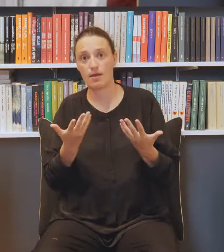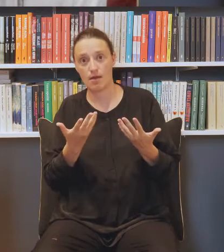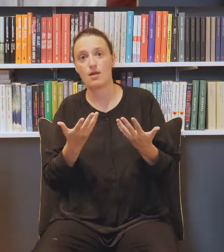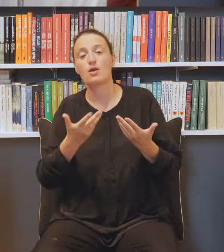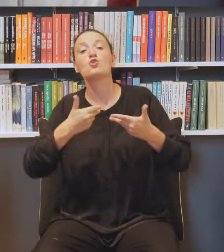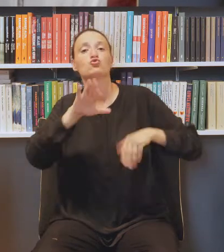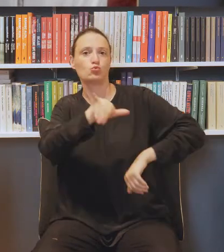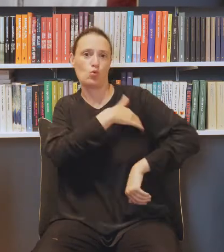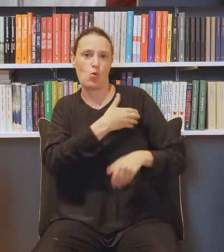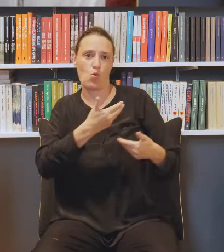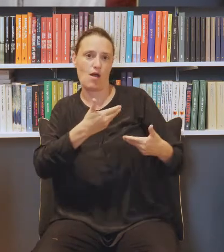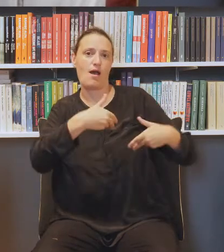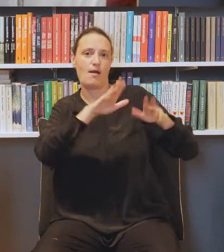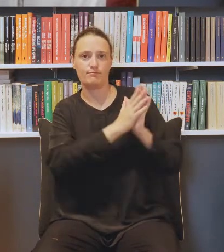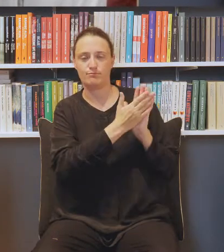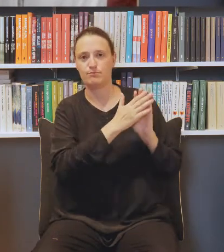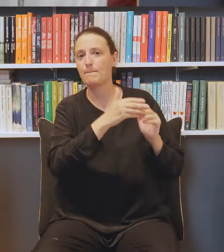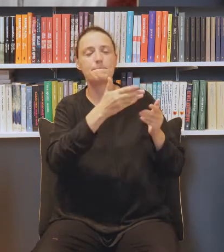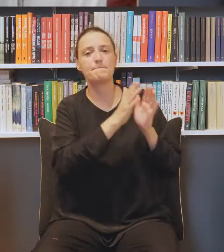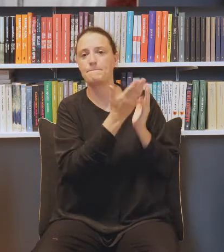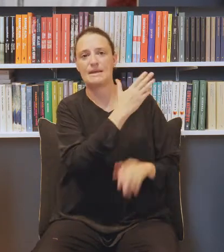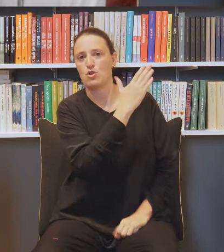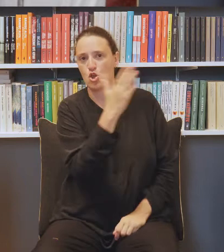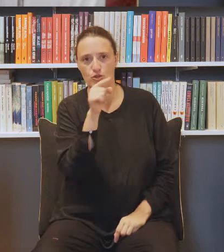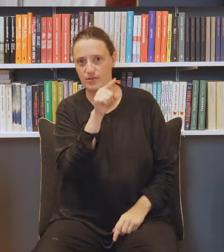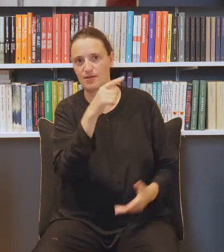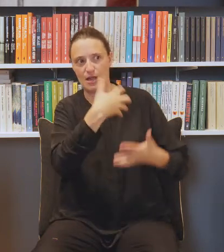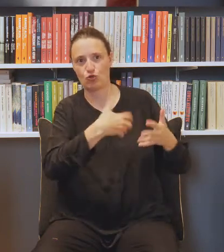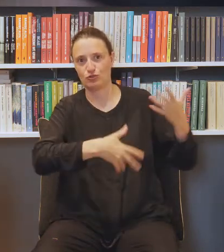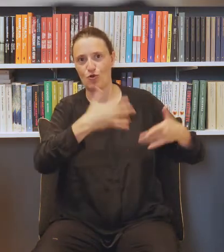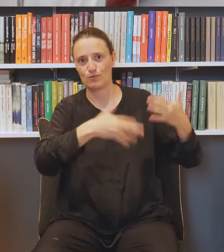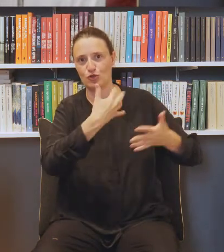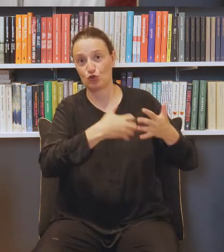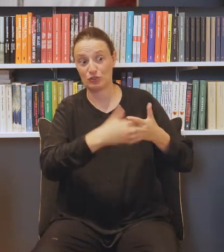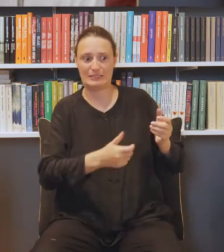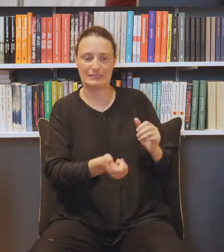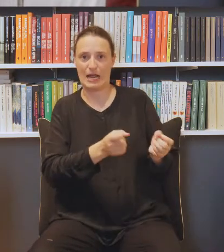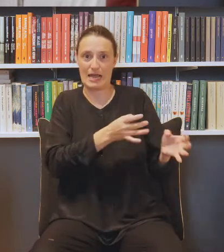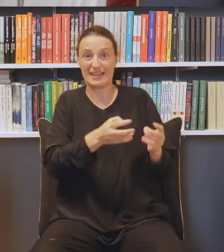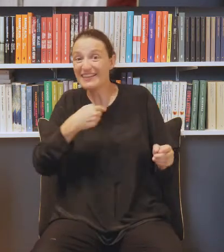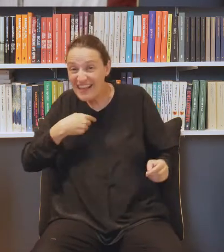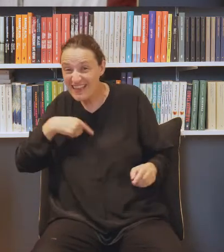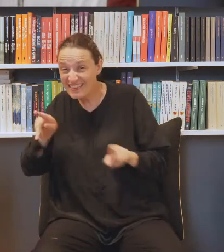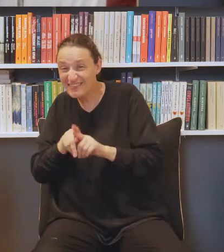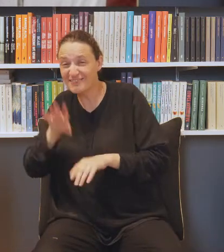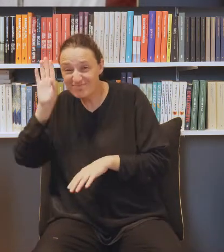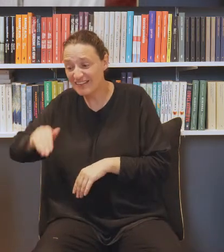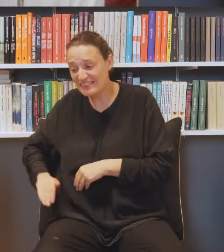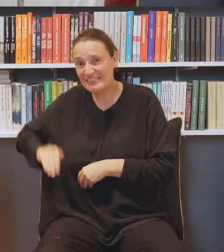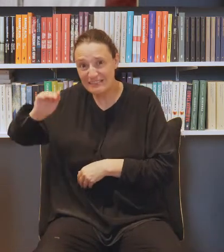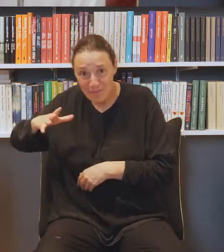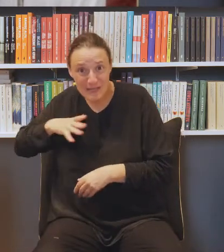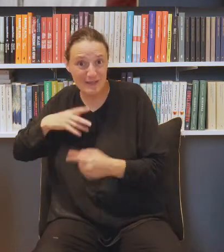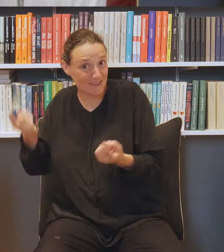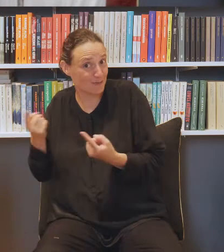czasy. Te czasy, jak się grało w bibliotece szkolnej, bo w domu jeszcze wtedy no, mało kto miał komputer czy